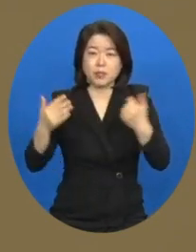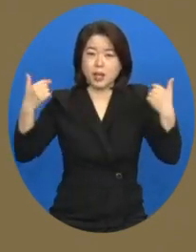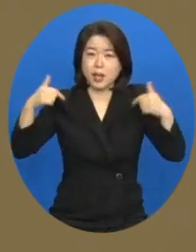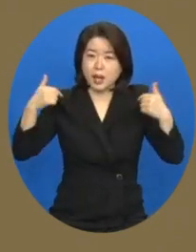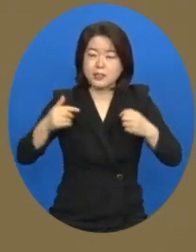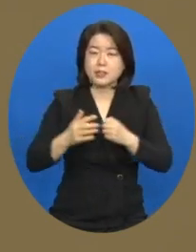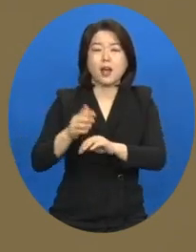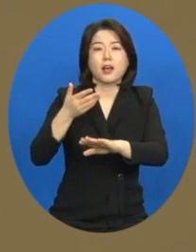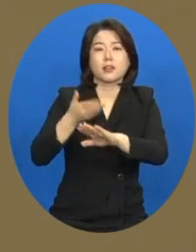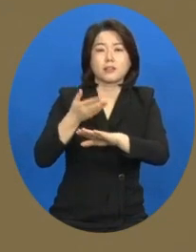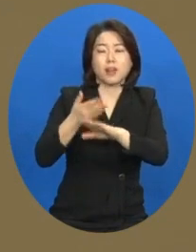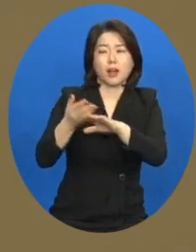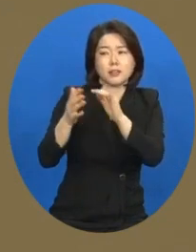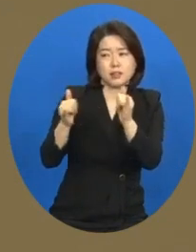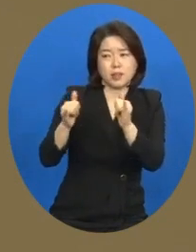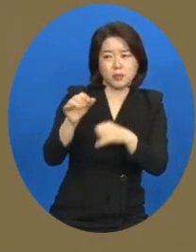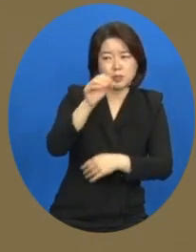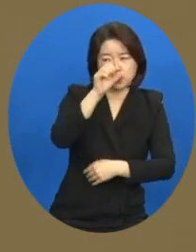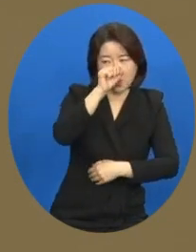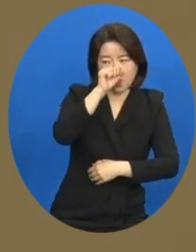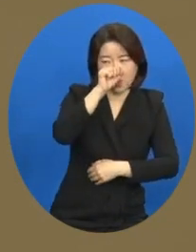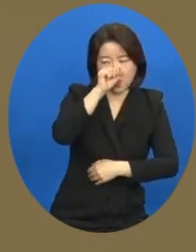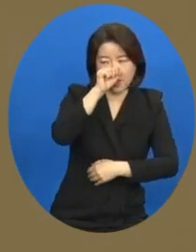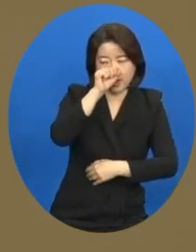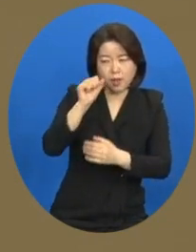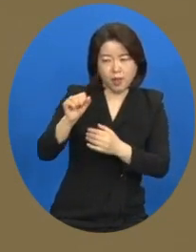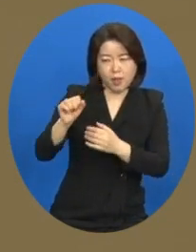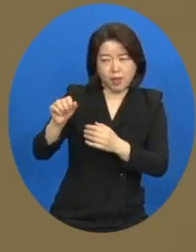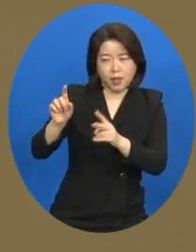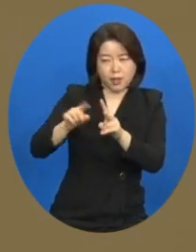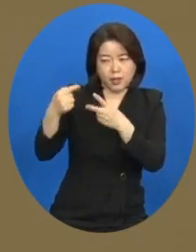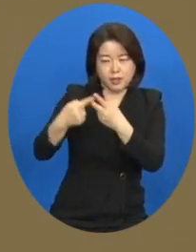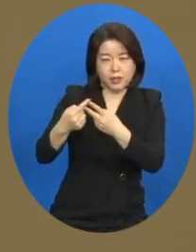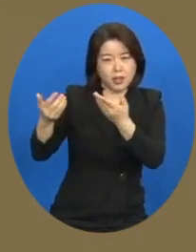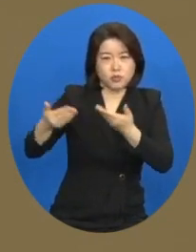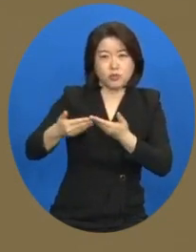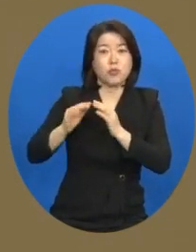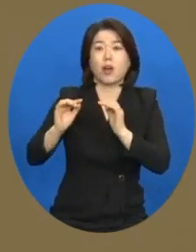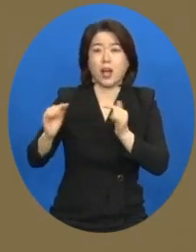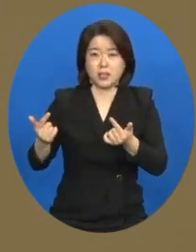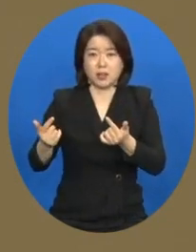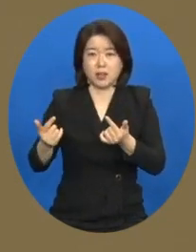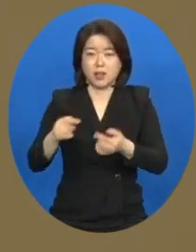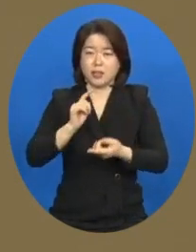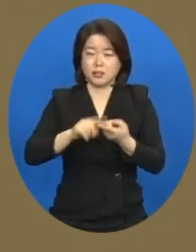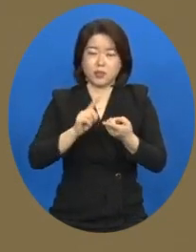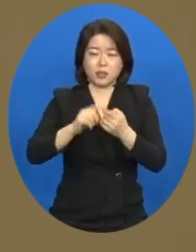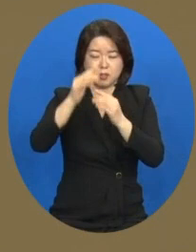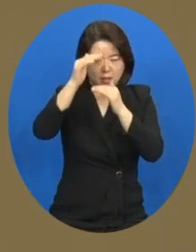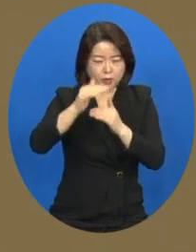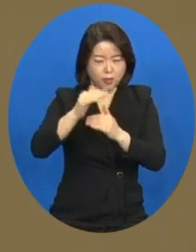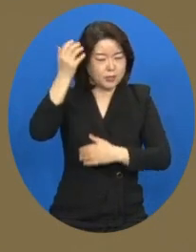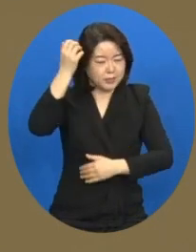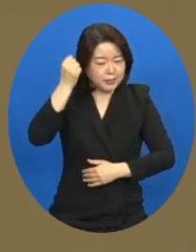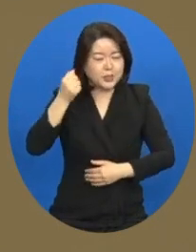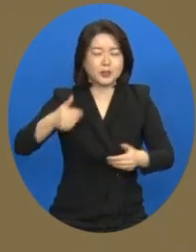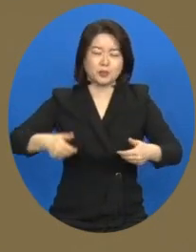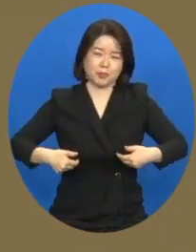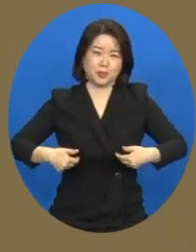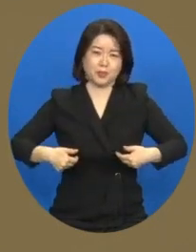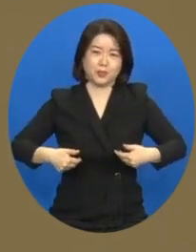항상 다른 사람들이 좋게 받아들일 수 있는 거 아니라는 거, 그 사실 명심해야 합니다.